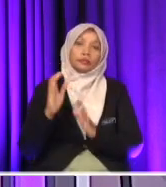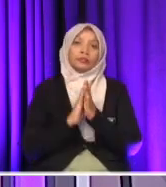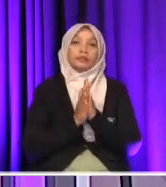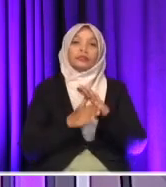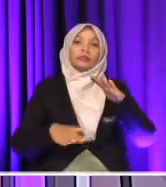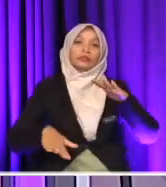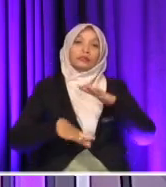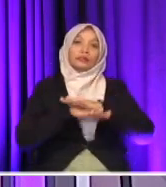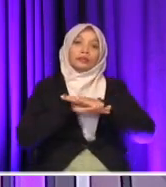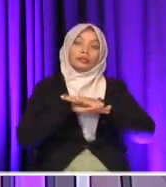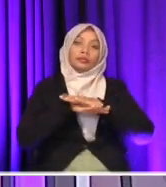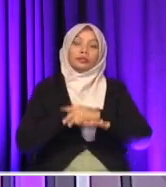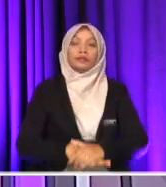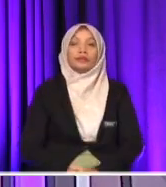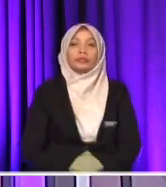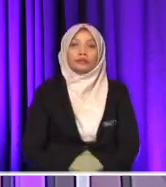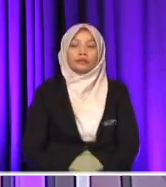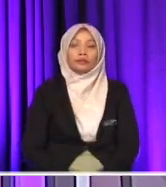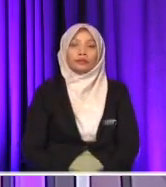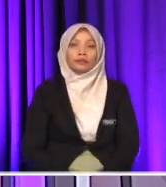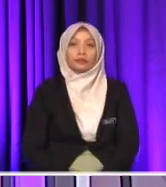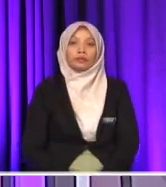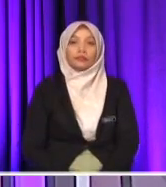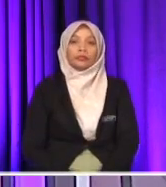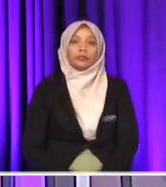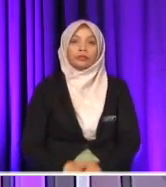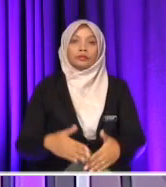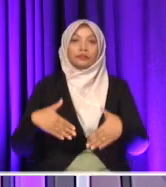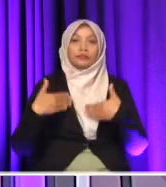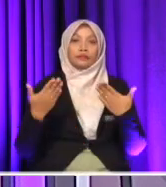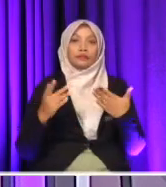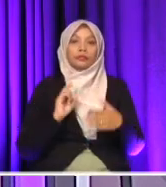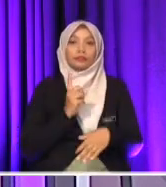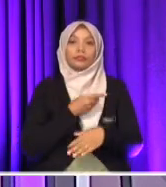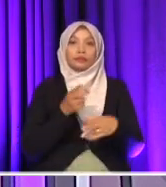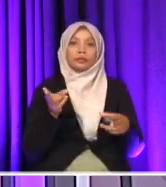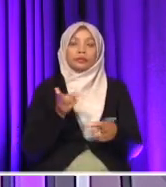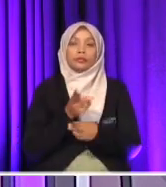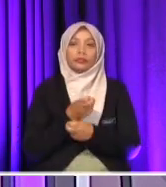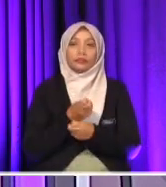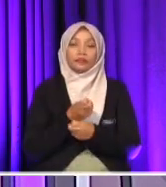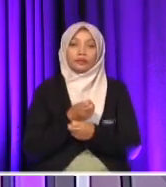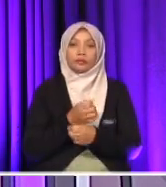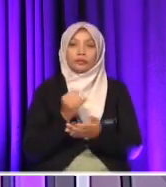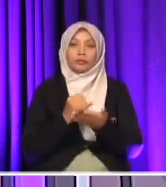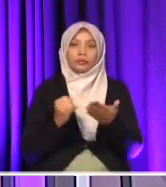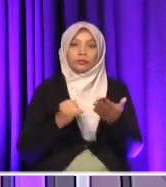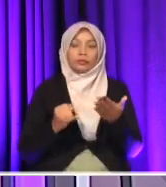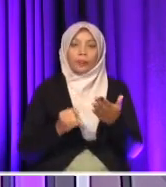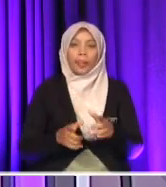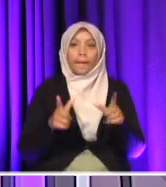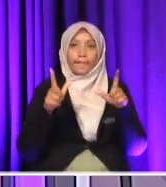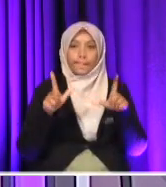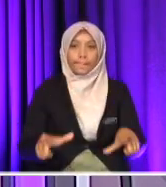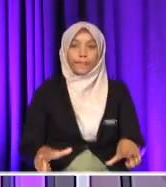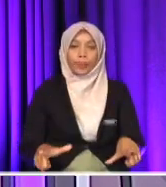akan jadi ke bawah. Okey, magnitude akan jadi ke bawah. Okey, bagaimana kita nak lukis? Maksudnya sini sentiasa letakkan arus mendata. Ini